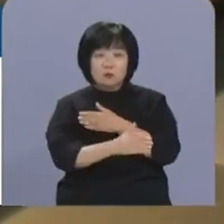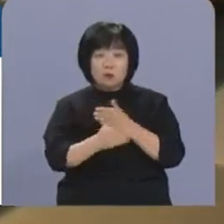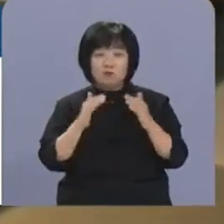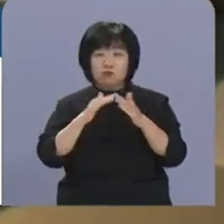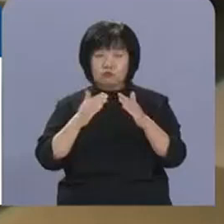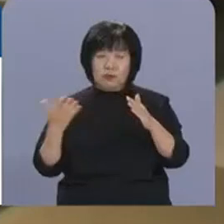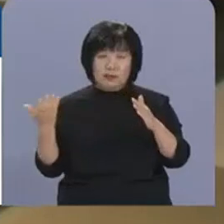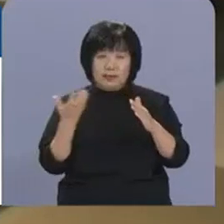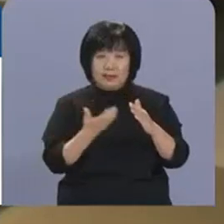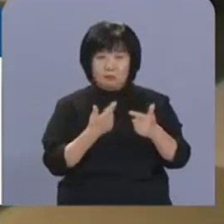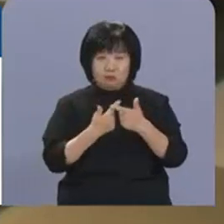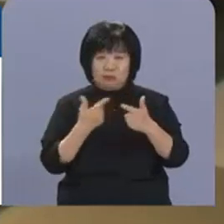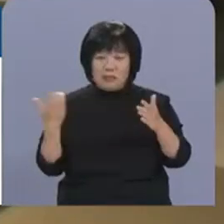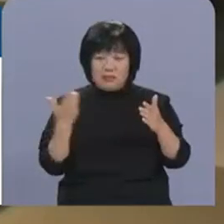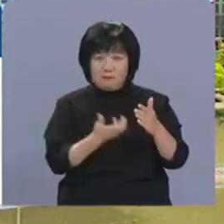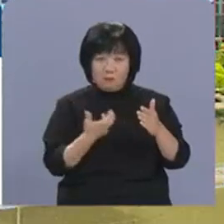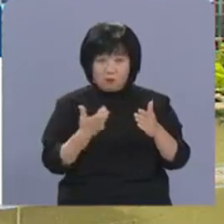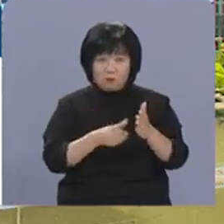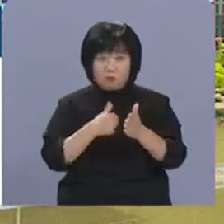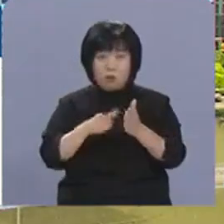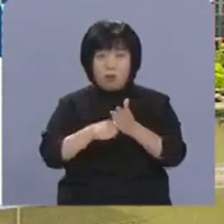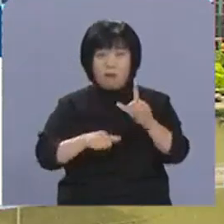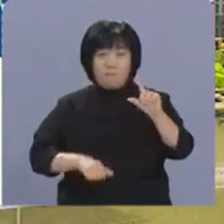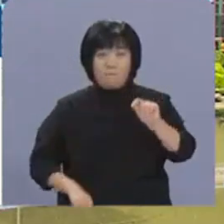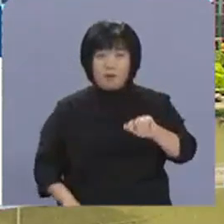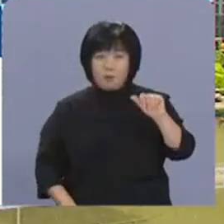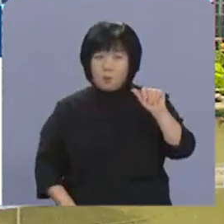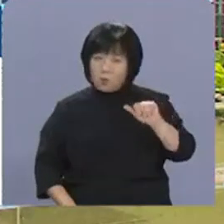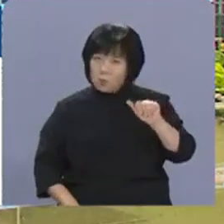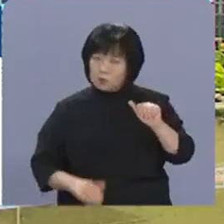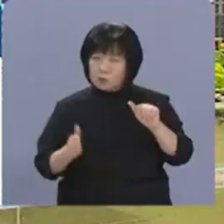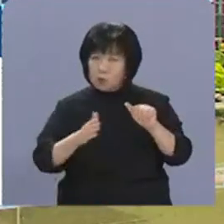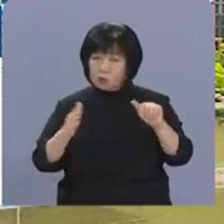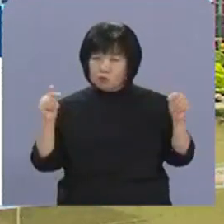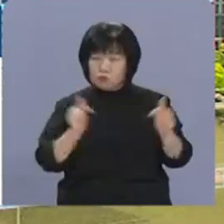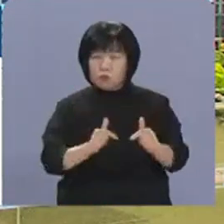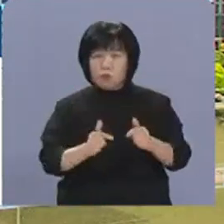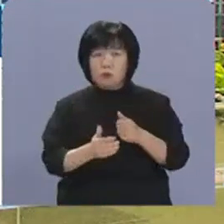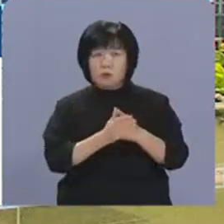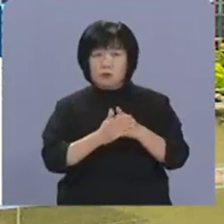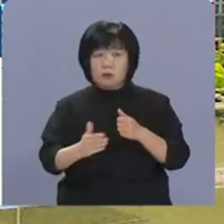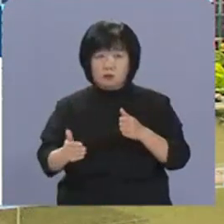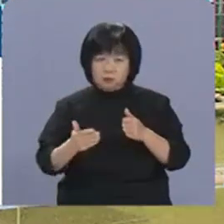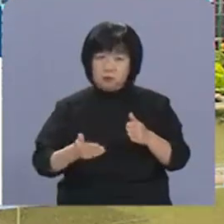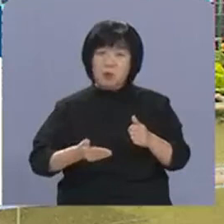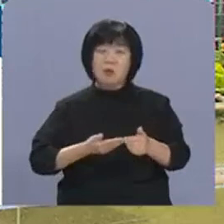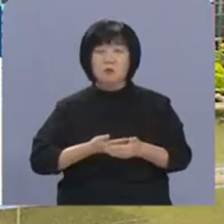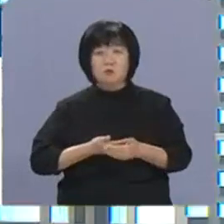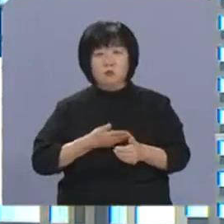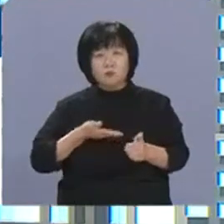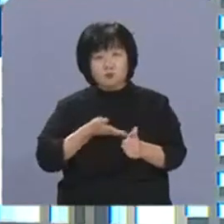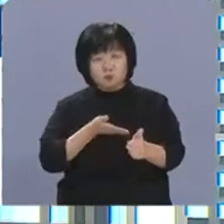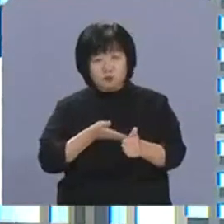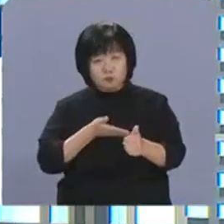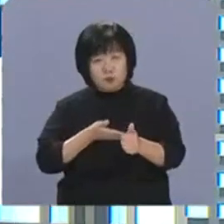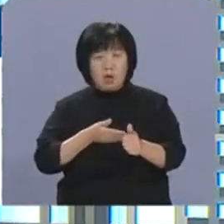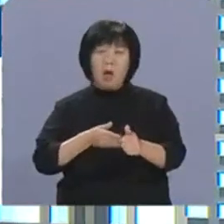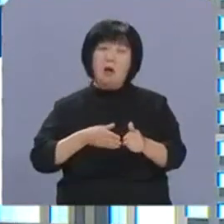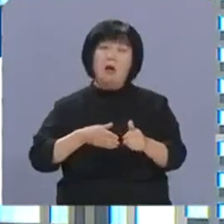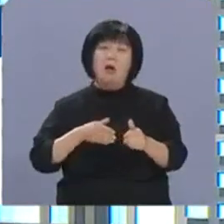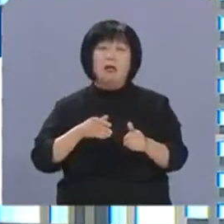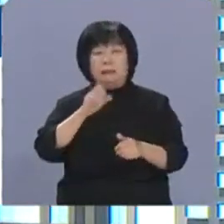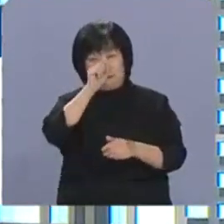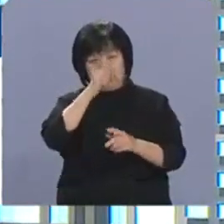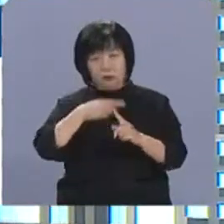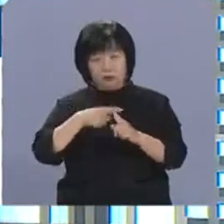입주물량이 15,000여 세대 이하로 줄어들기 때문에 이러한 수급적인 부분도 시장에는 긍정적으로